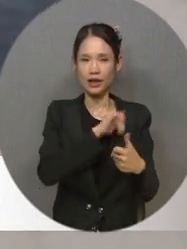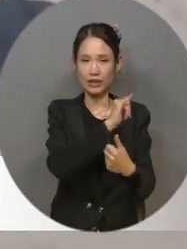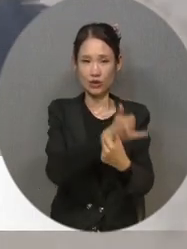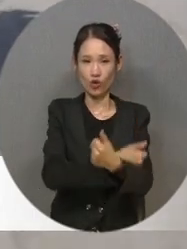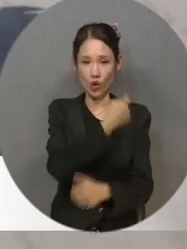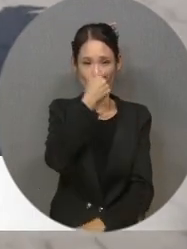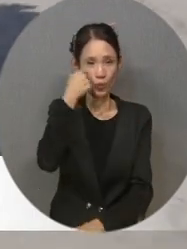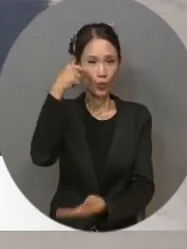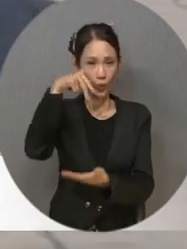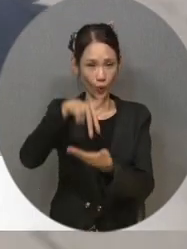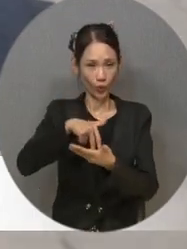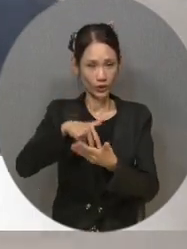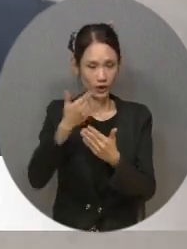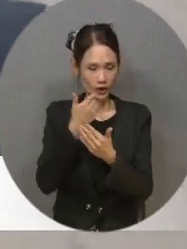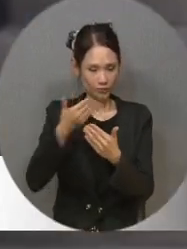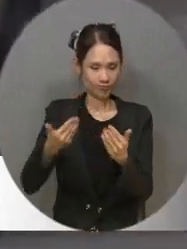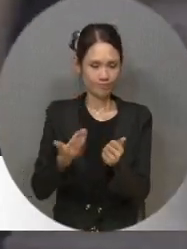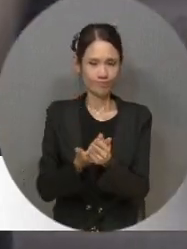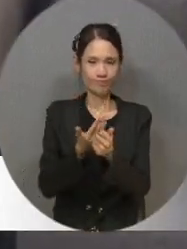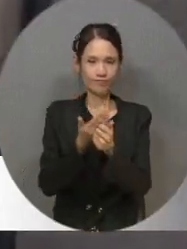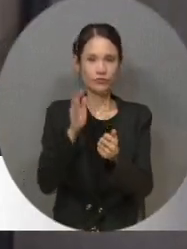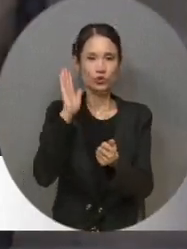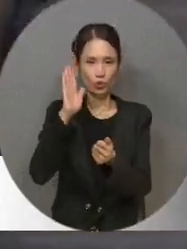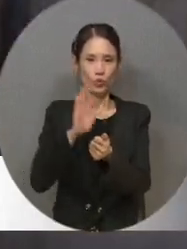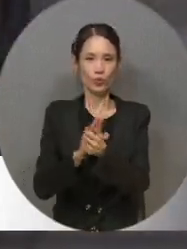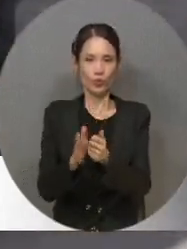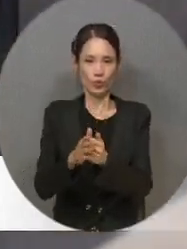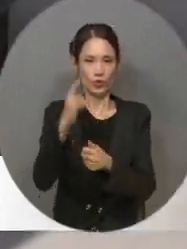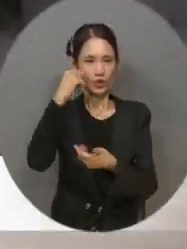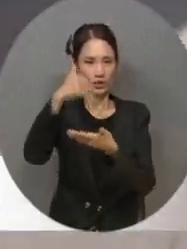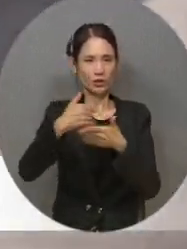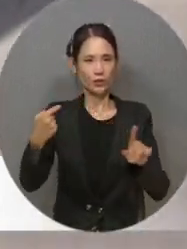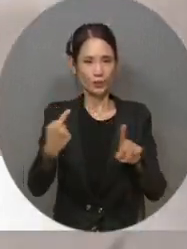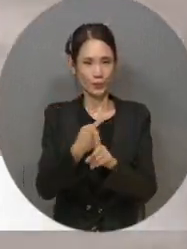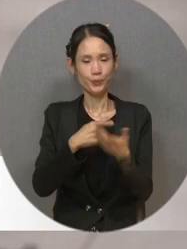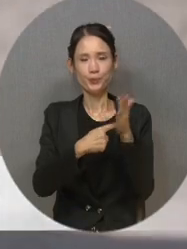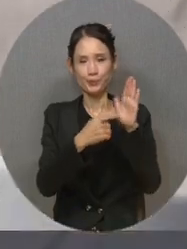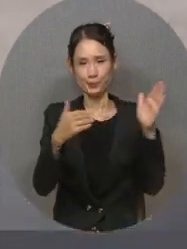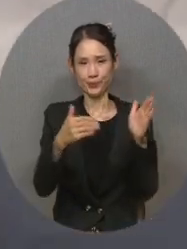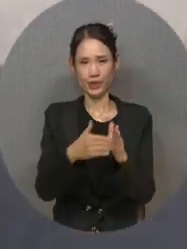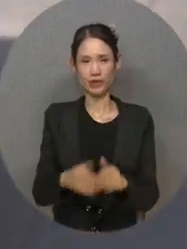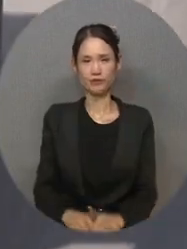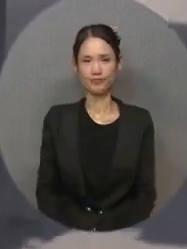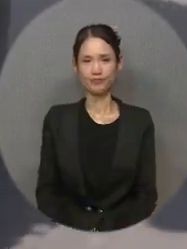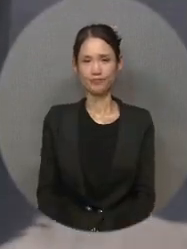보장과 향상에 기여할 수 있다고 판단해 의견을 표명한다고 밝혔습니다.